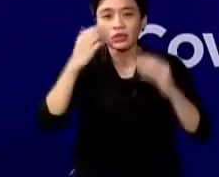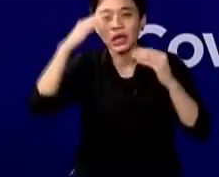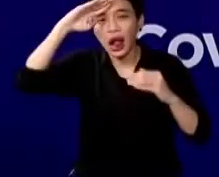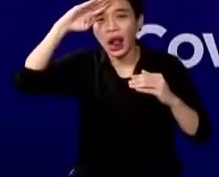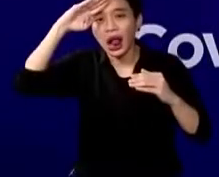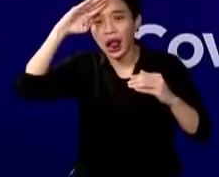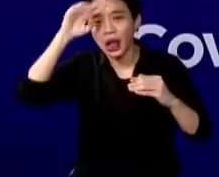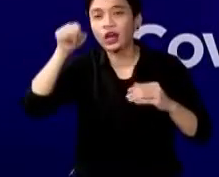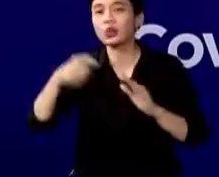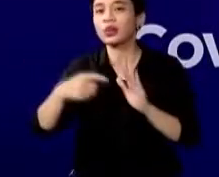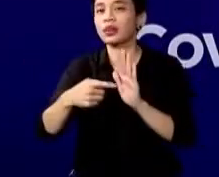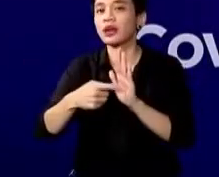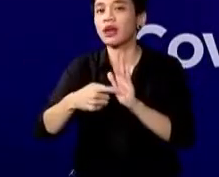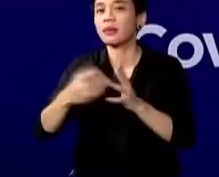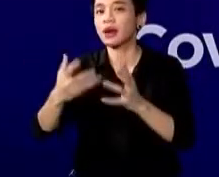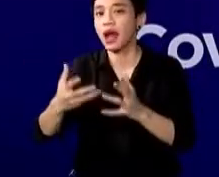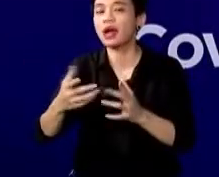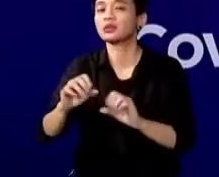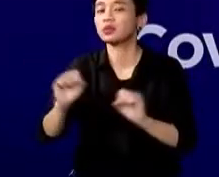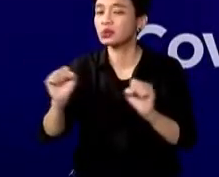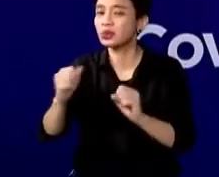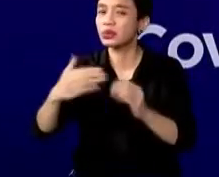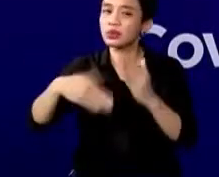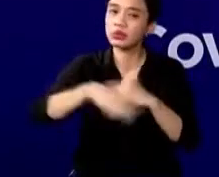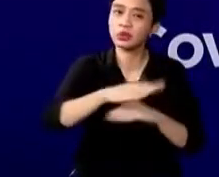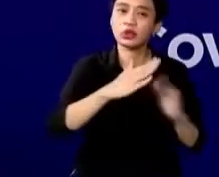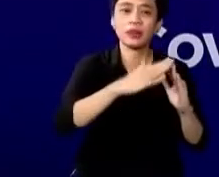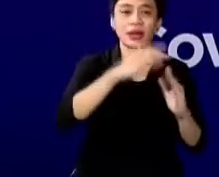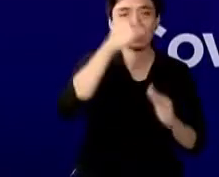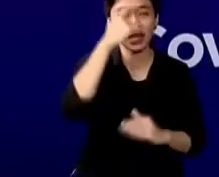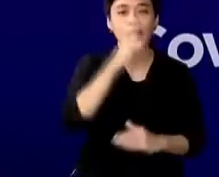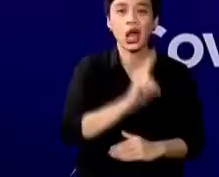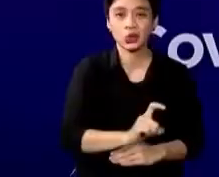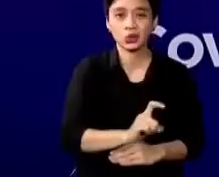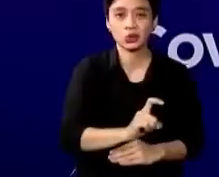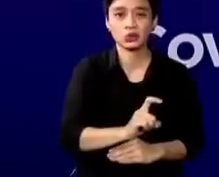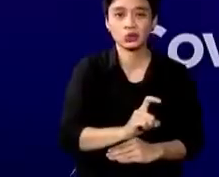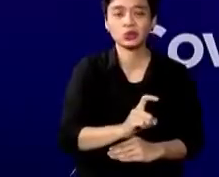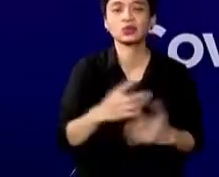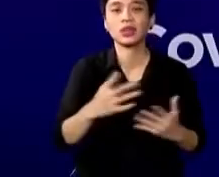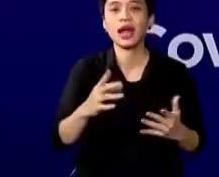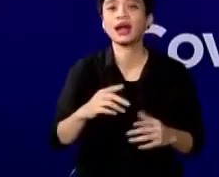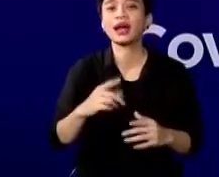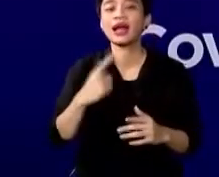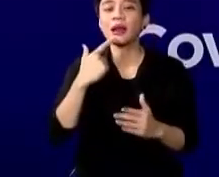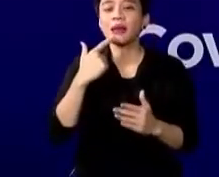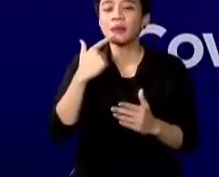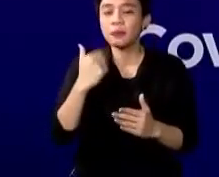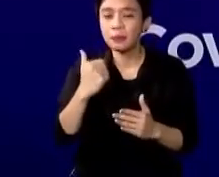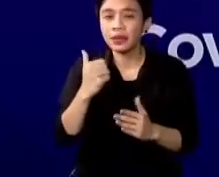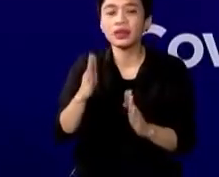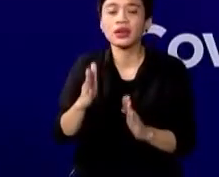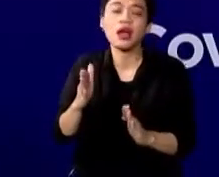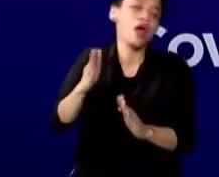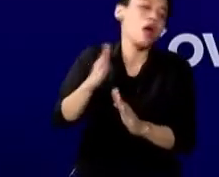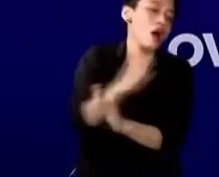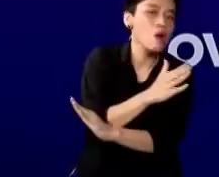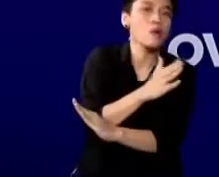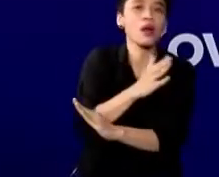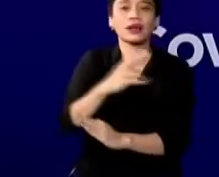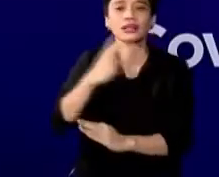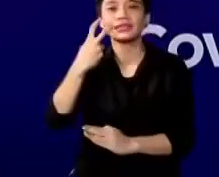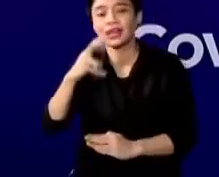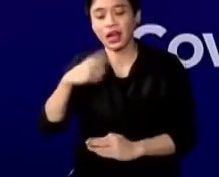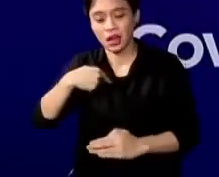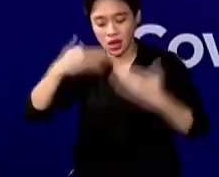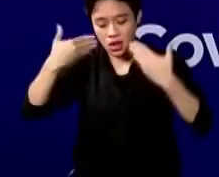indikasi Jangan ditunda harus segera ke rumah sakit tapi lebih awal kita mengenali kemungkinan untuk jatuh ke fase yang lebih berat